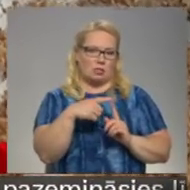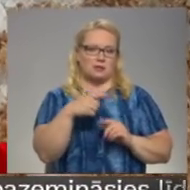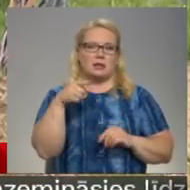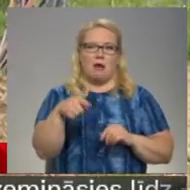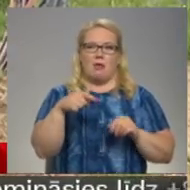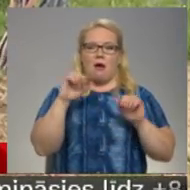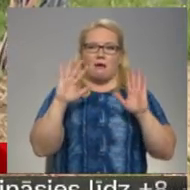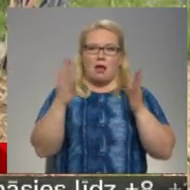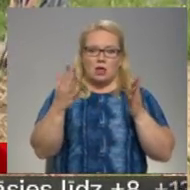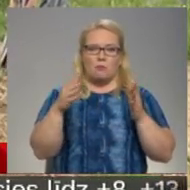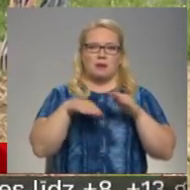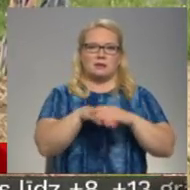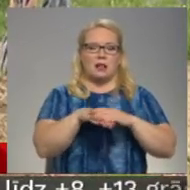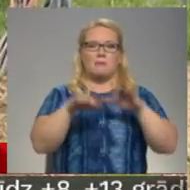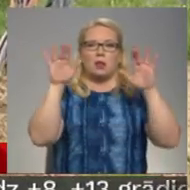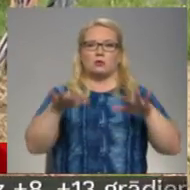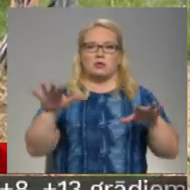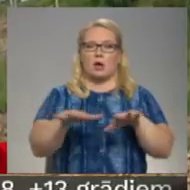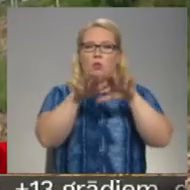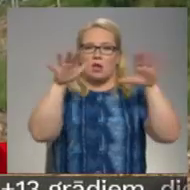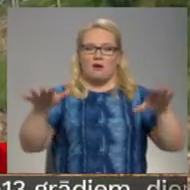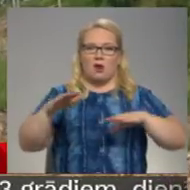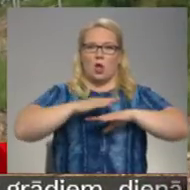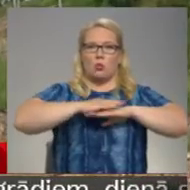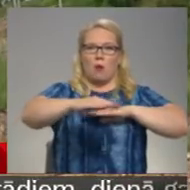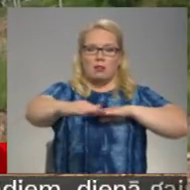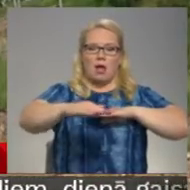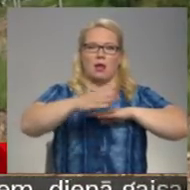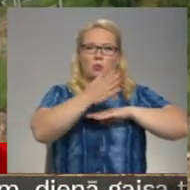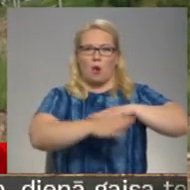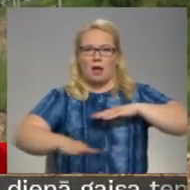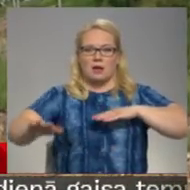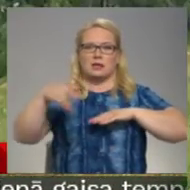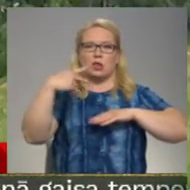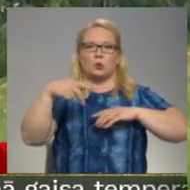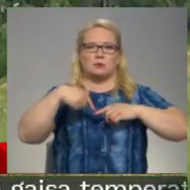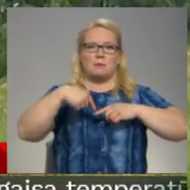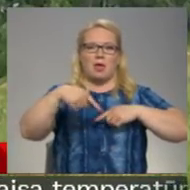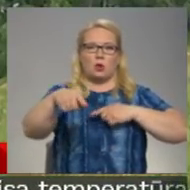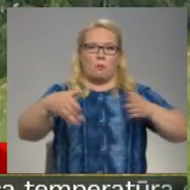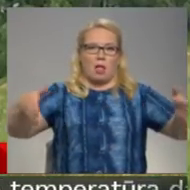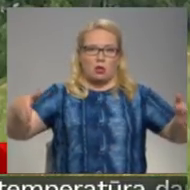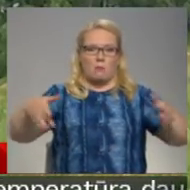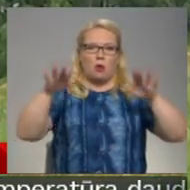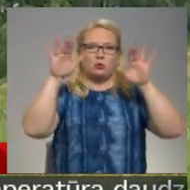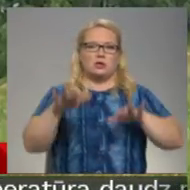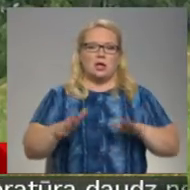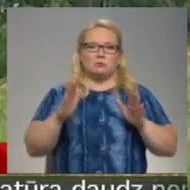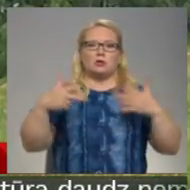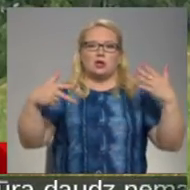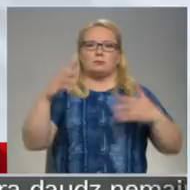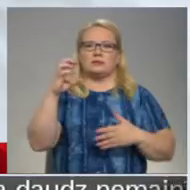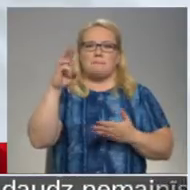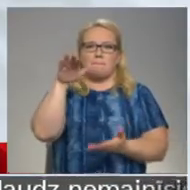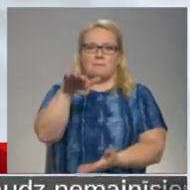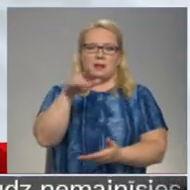Tādā gadījumā ar saglabāto sniega daudzumu varēs noklāt šo kalna nogāzi 20 metru platumā, kur sniega sega būs 80